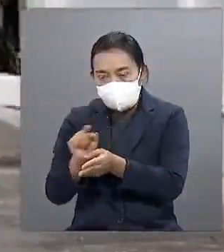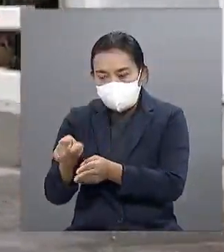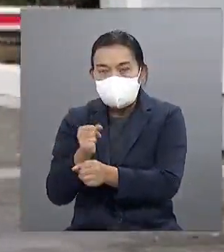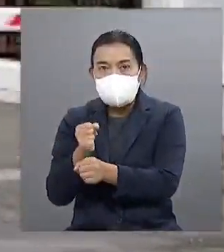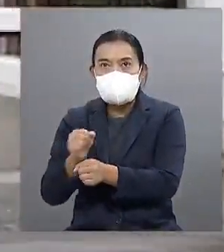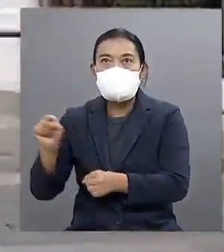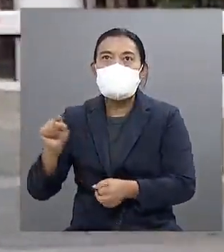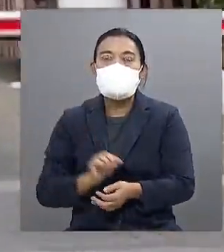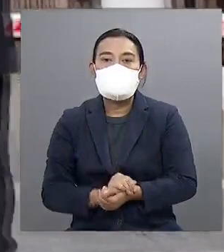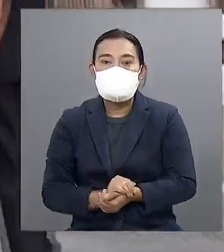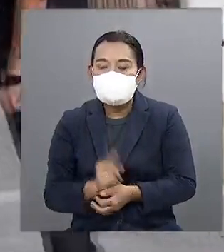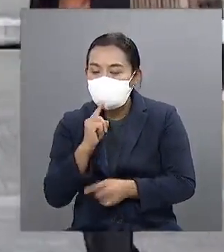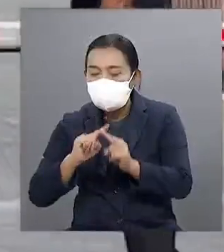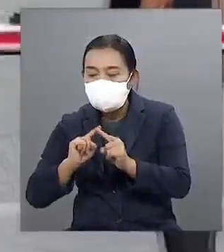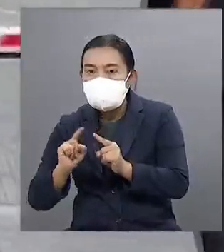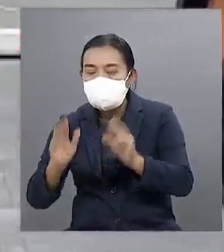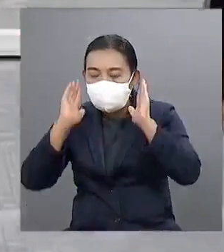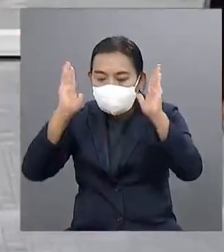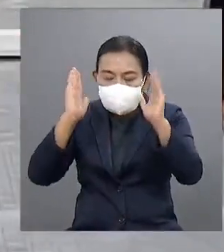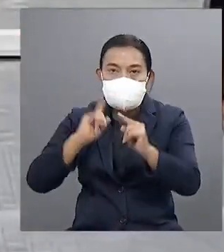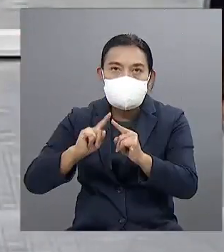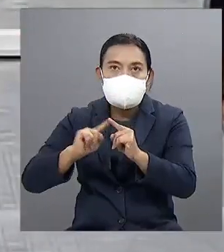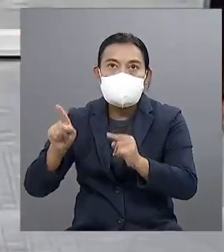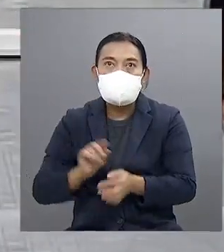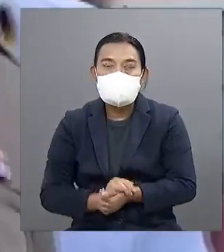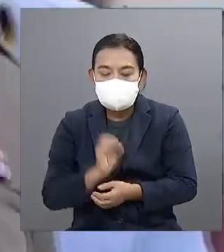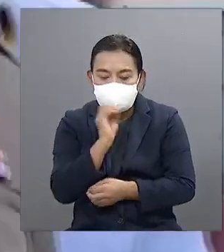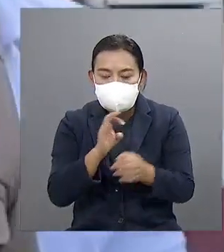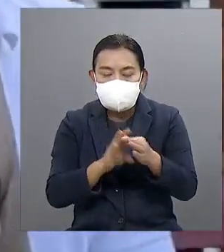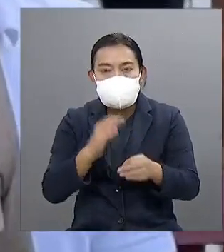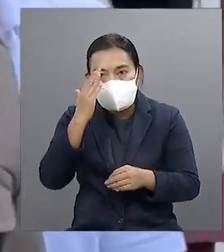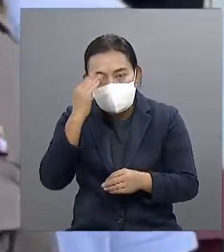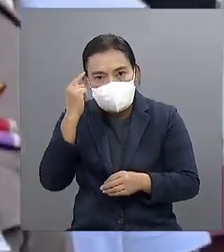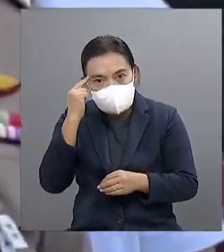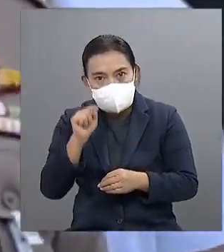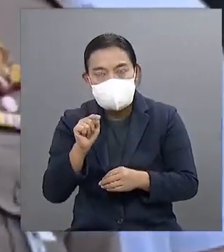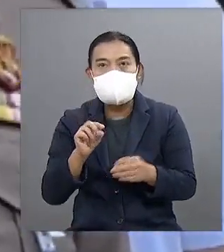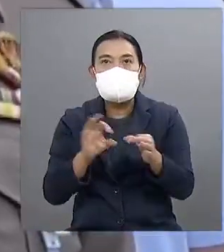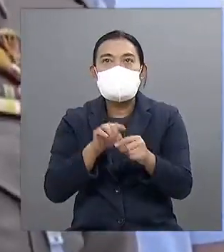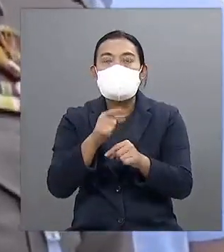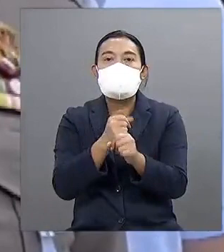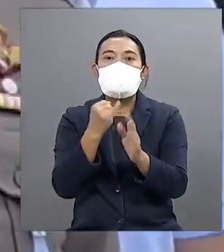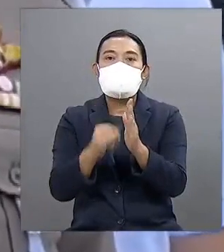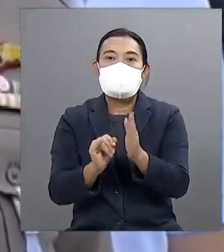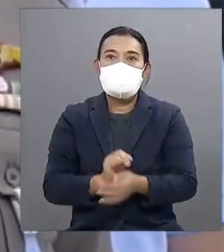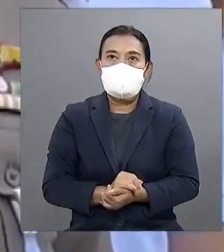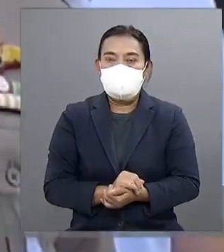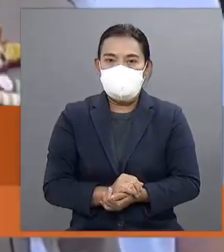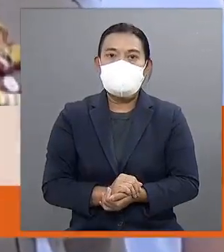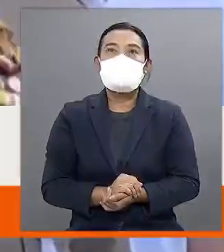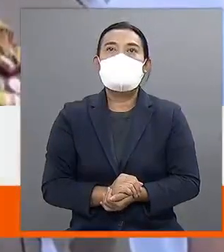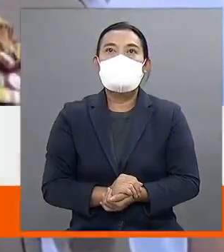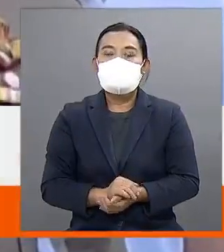ประมาทด้วยการโฆษณานะครับแล้วก็จะเรียกมารับทราบข้อกล่าวหาเร็วๆนี้ครับ แรกก็คือดูหมิ่นเจ้าพนักงานปฏิบัติหน้า